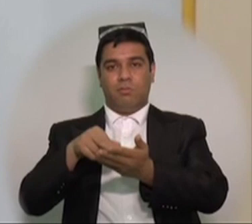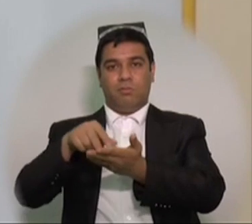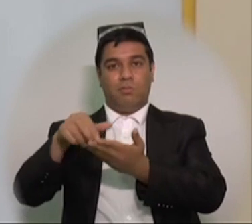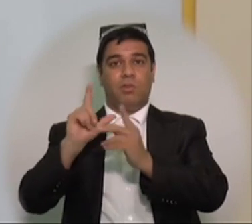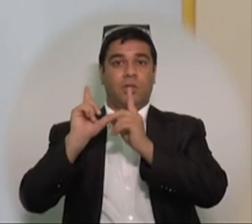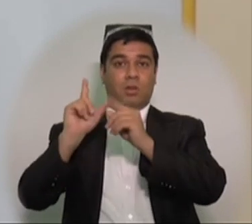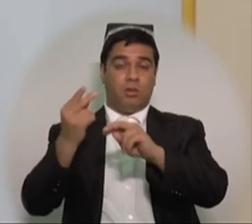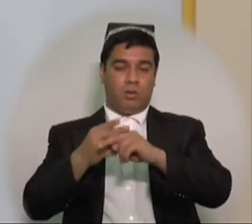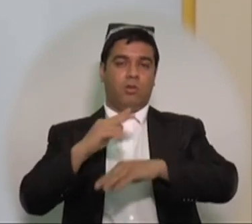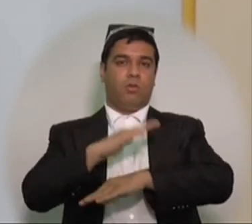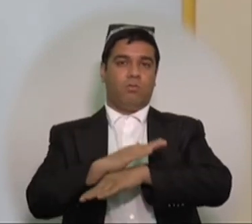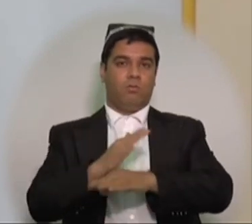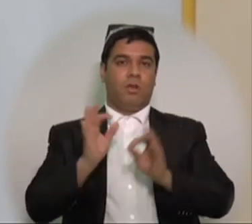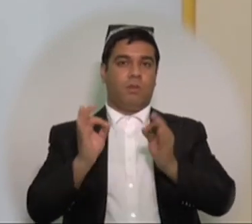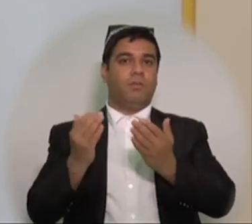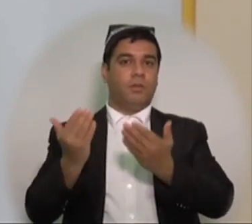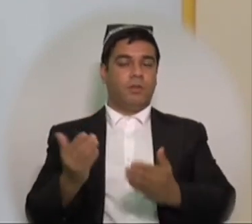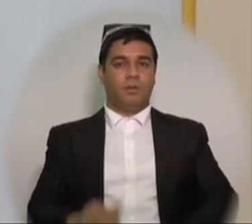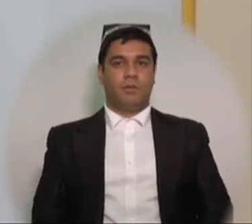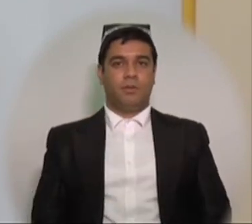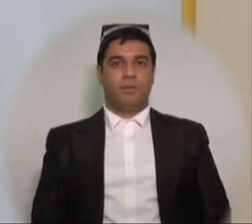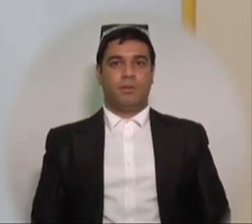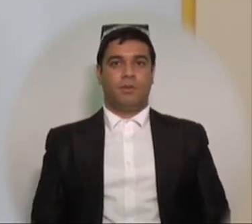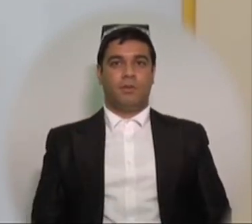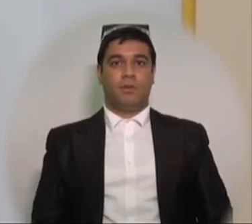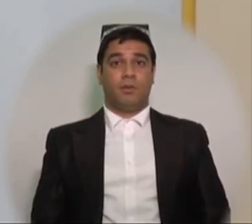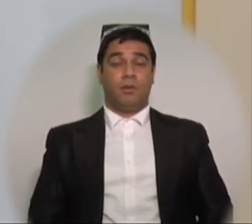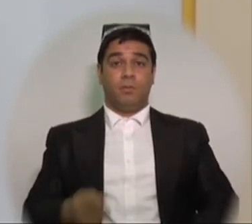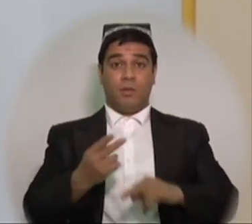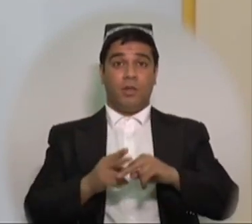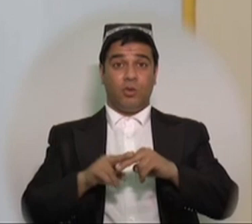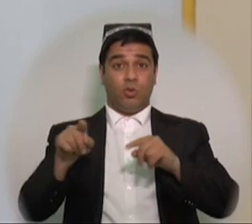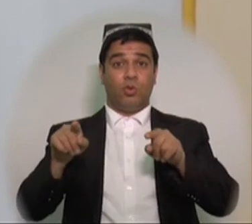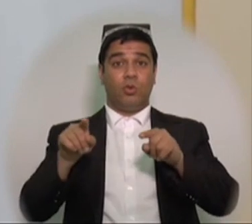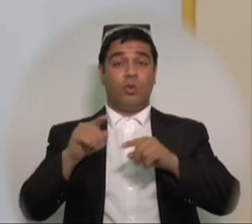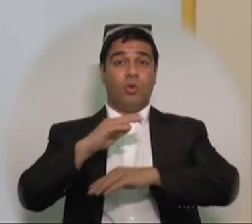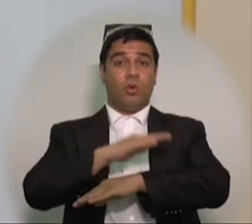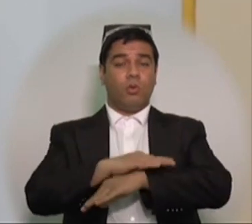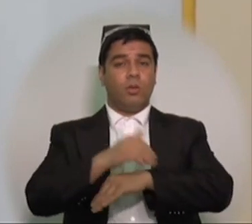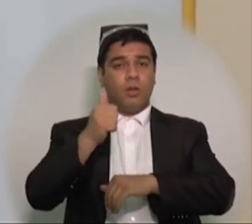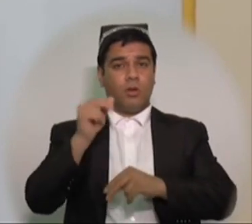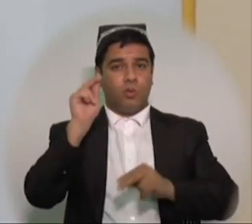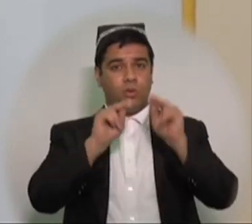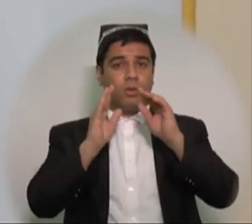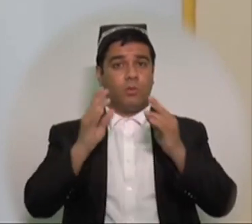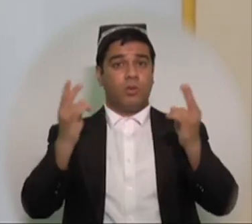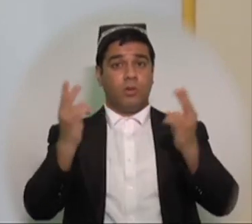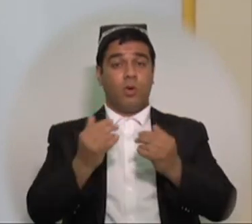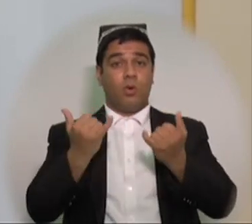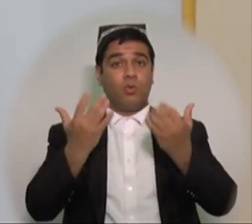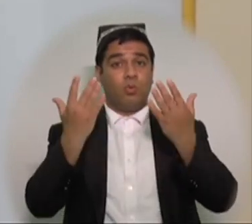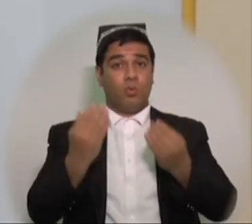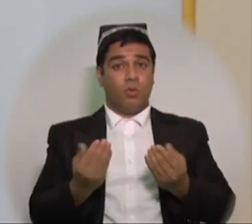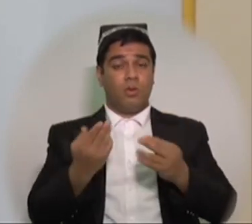çıkadı. Ana adab şundan ibaret buladı. Bana şu adabını yakşı organış gerek.